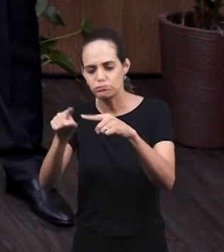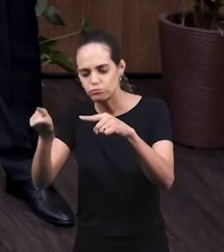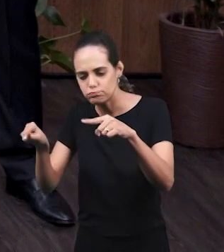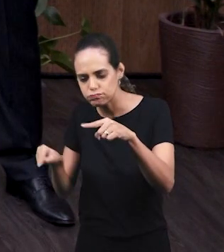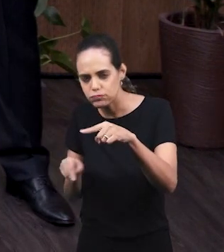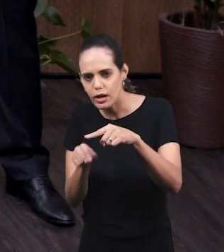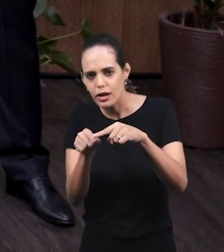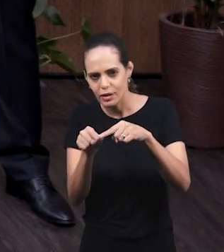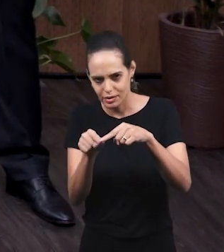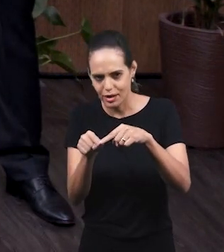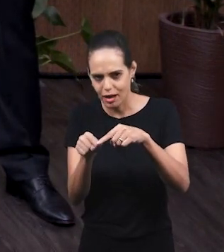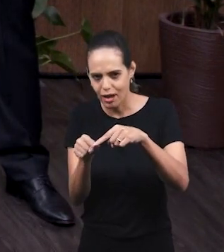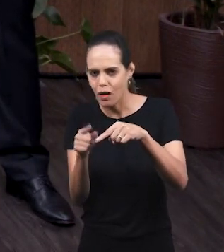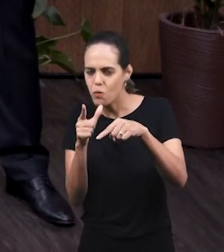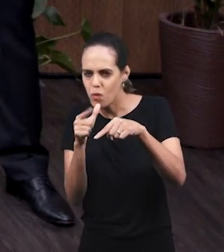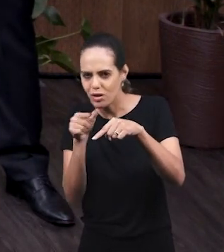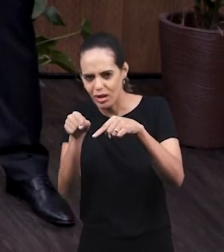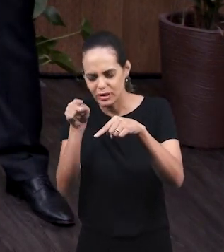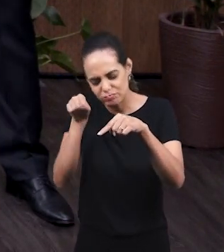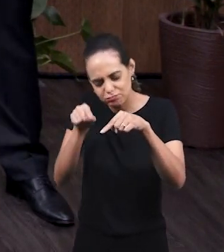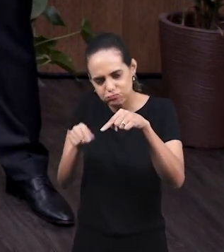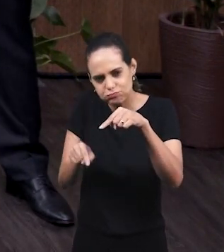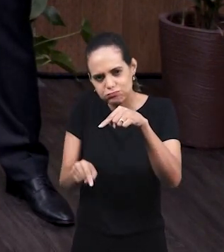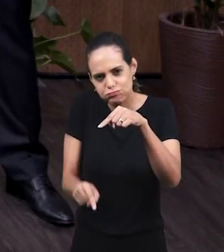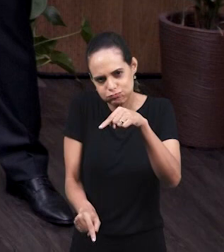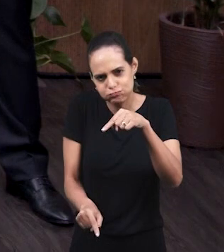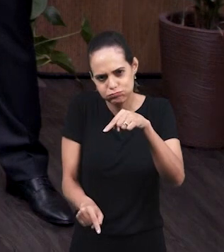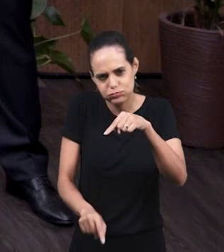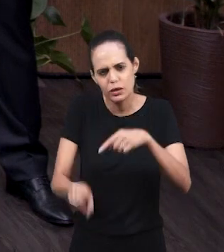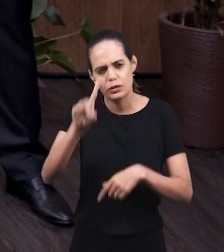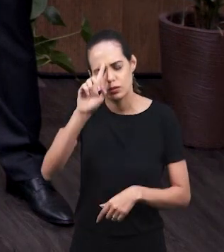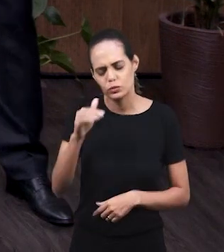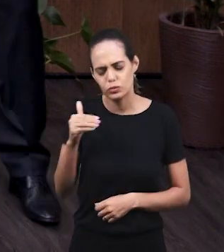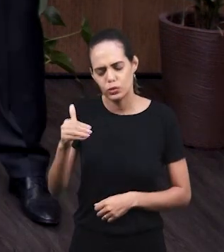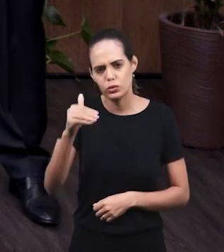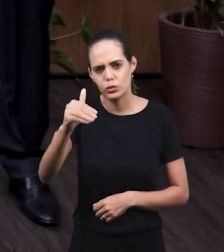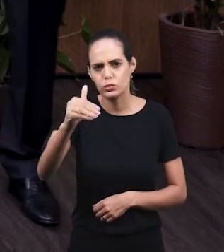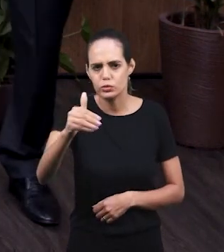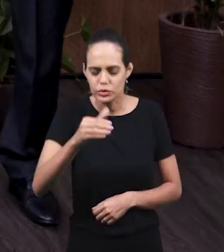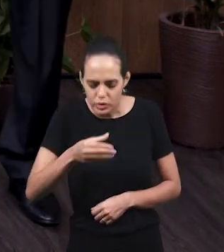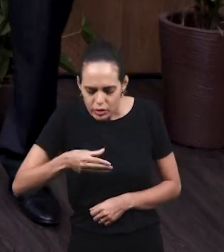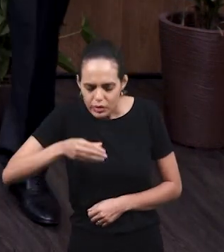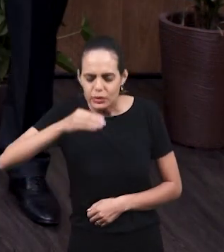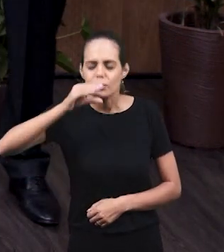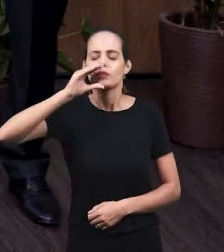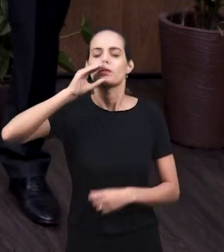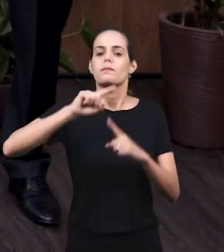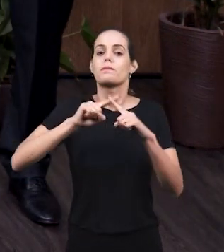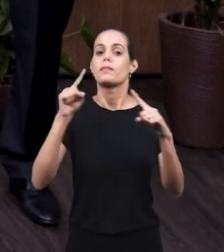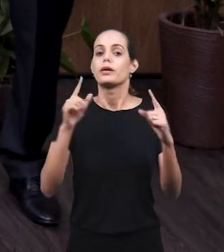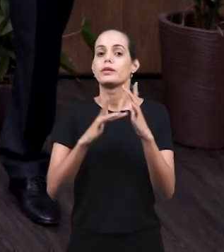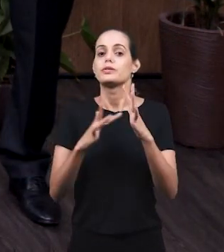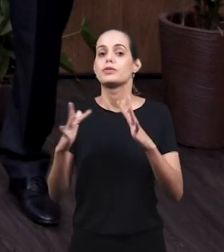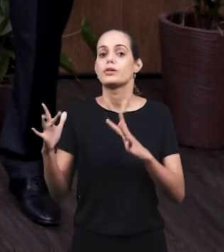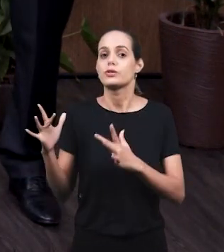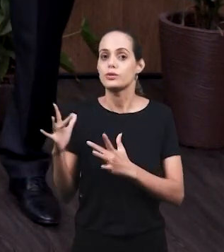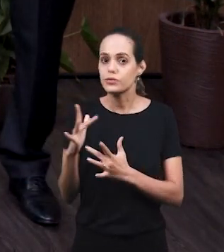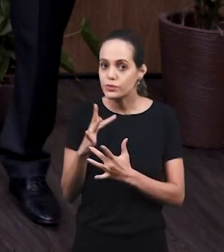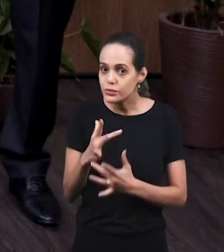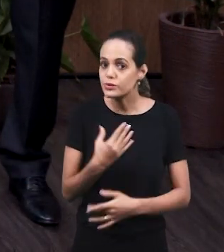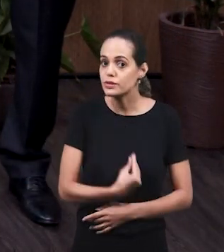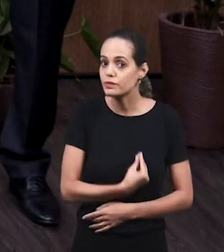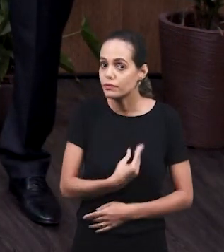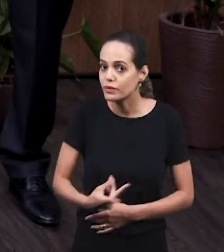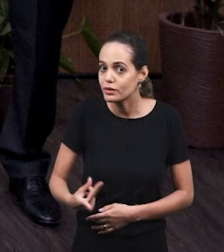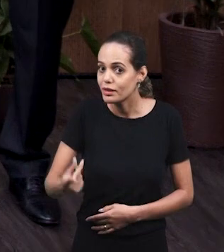l'eau qu'on devrait boire, et on allait encore avoir soif après. Mais Jésus, comme l'eau vivante, c'est lui qui